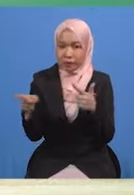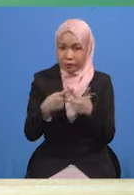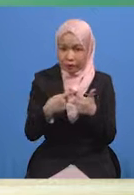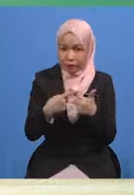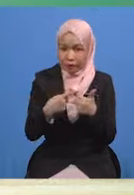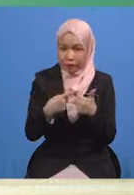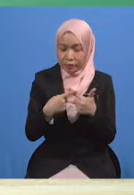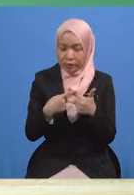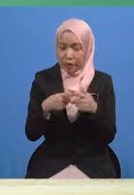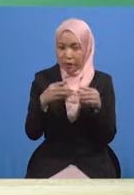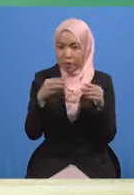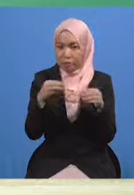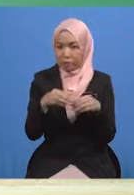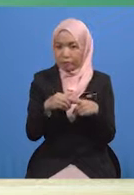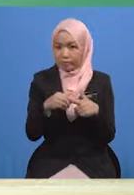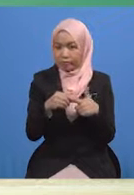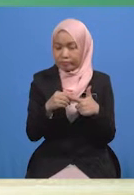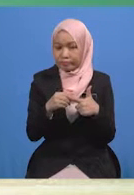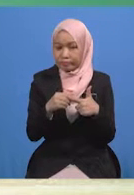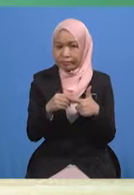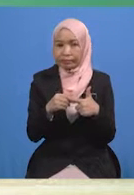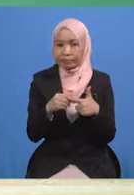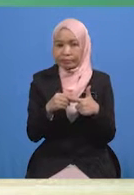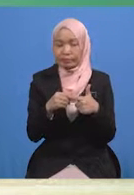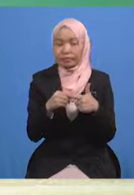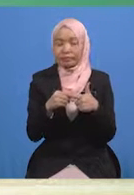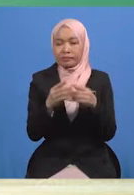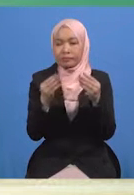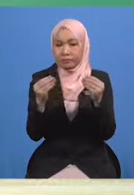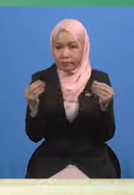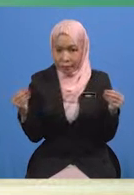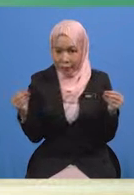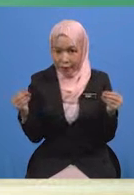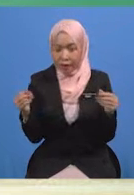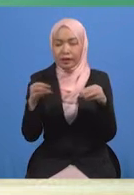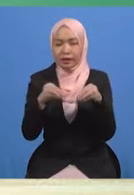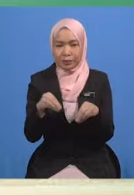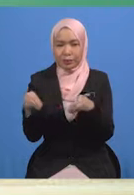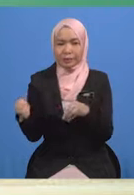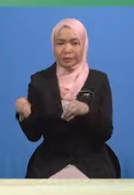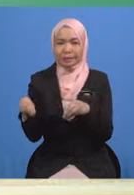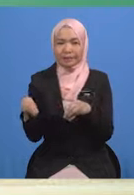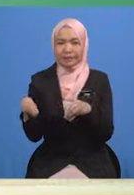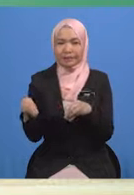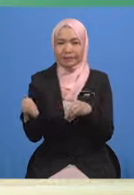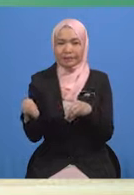Soalan kedua, pokok jagung. Jawapannya, tanah kebun.